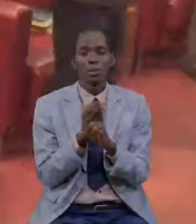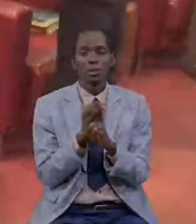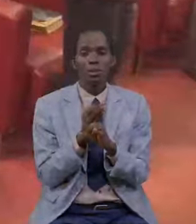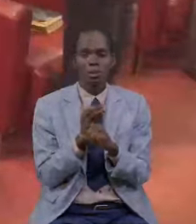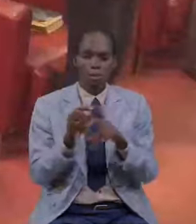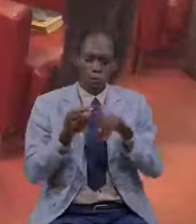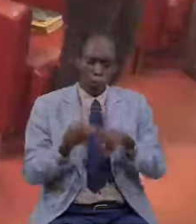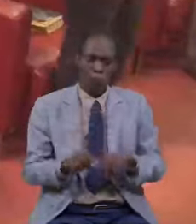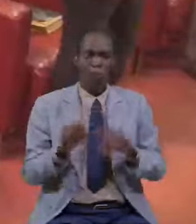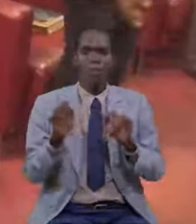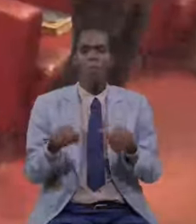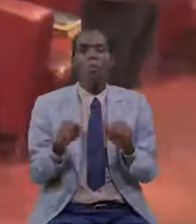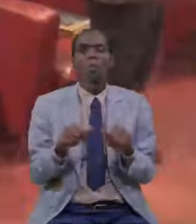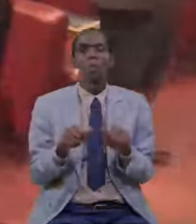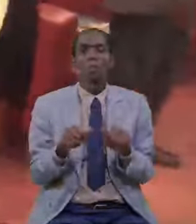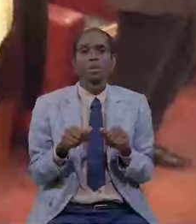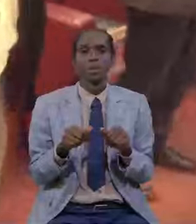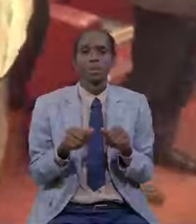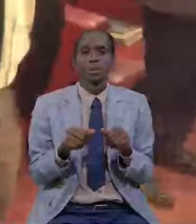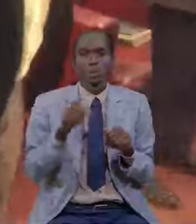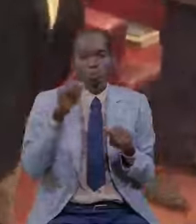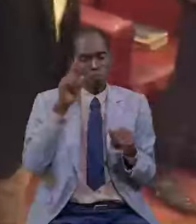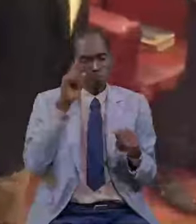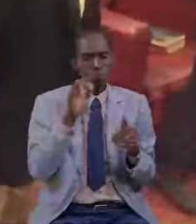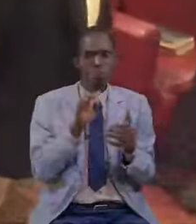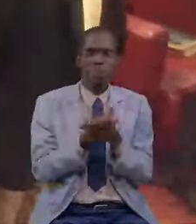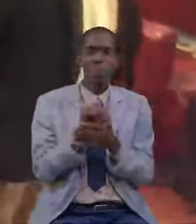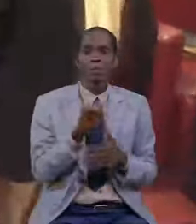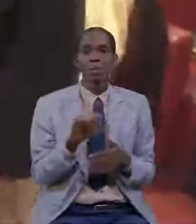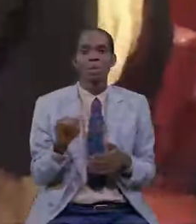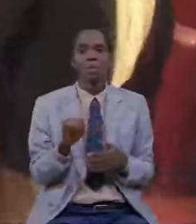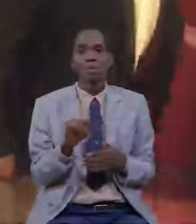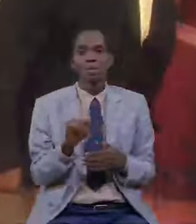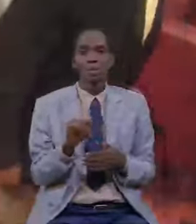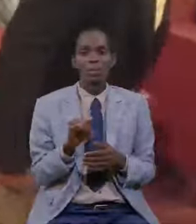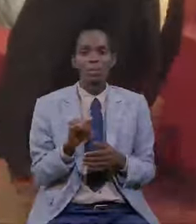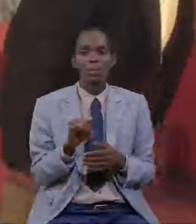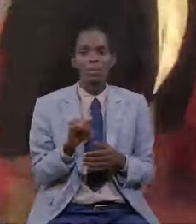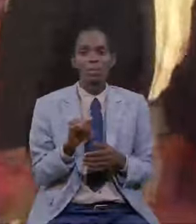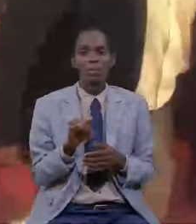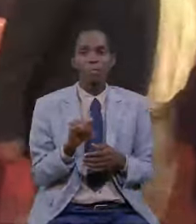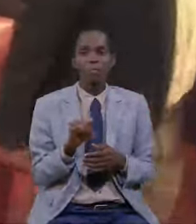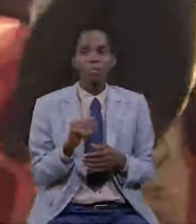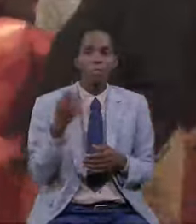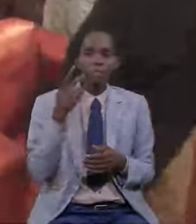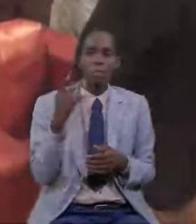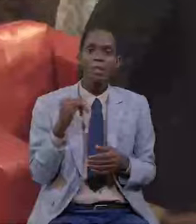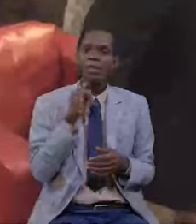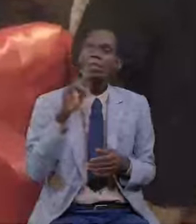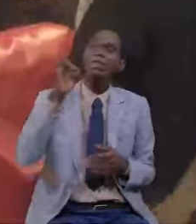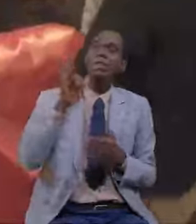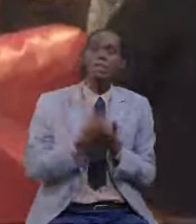Il est dépendable. Il est digne de confiance. Celui qui vous a appelé